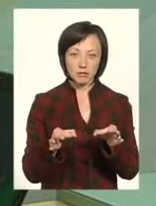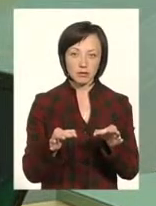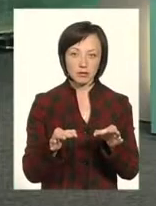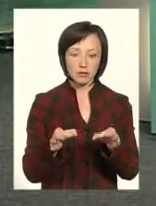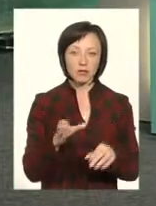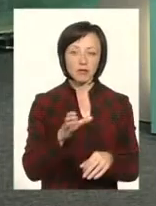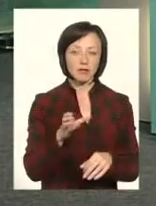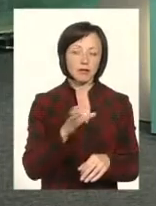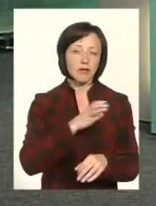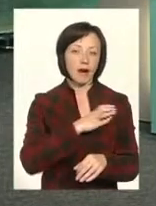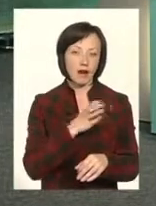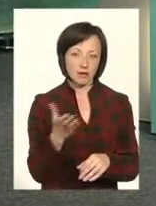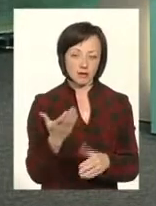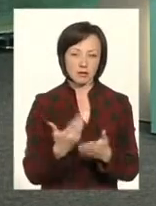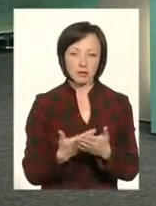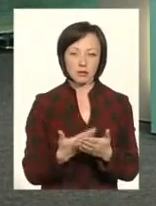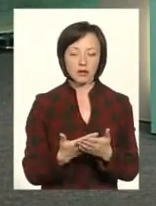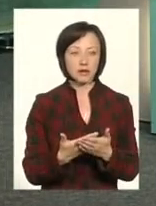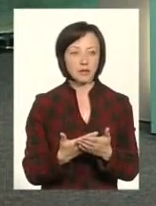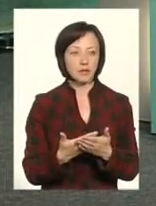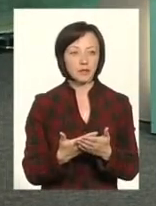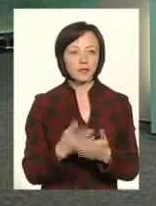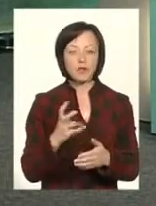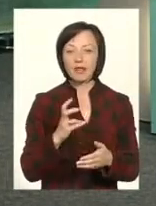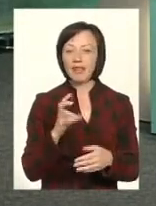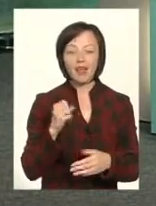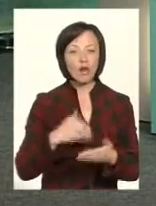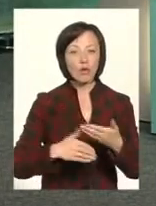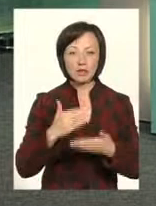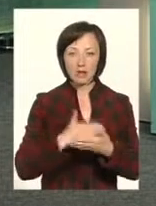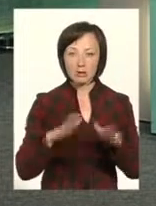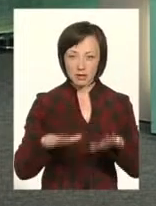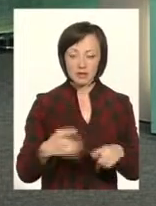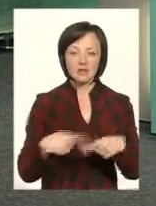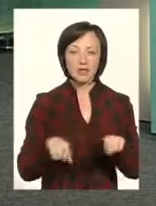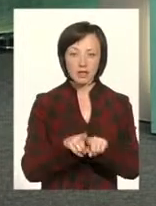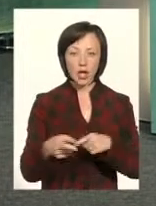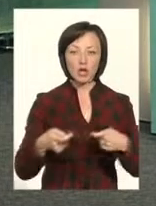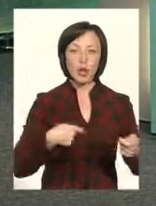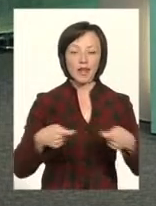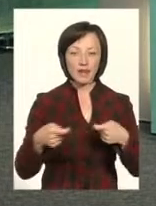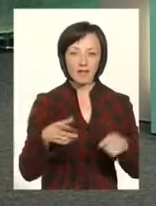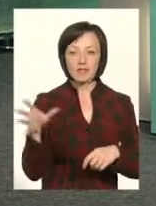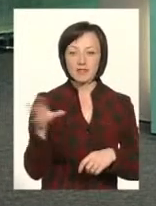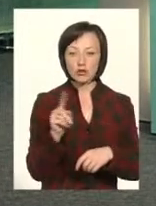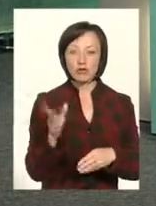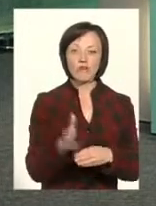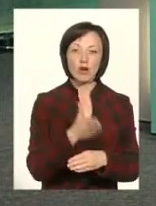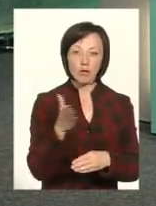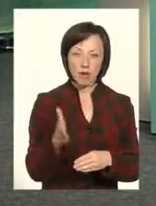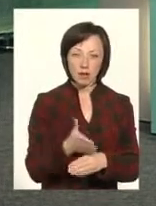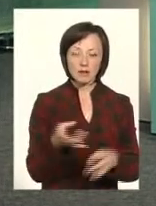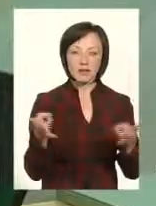монополій, скажімо так. Так. От. Ну і не на останньому місці, напевно, торгівля все-таки. Тому що все, що